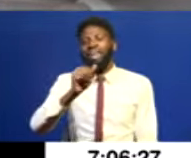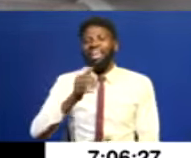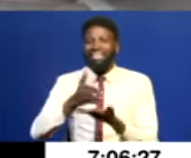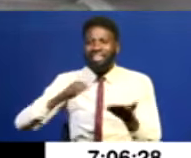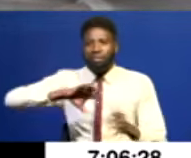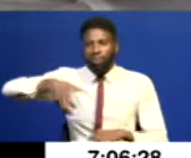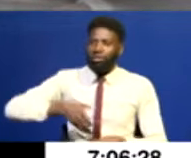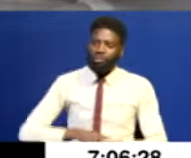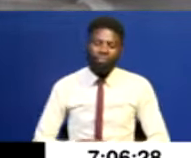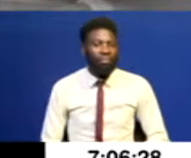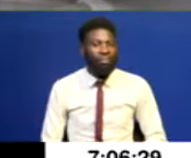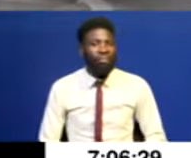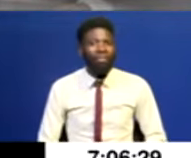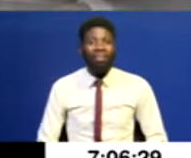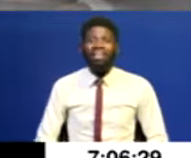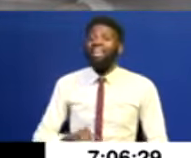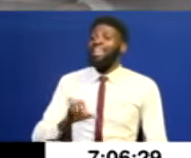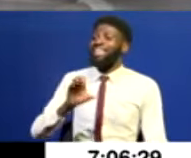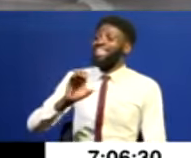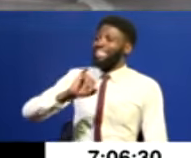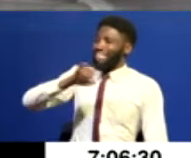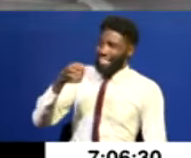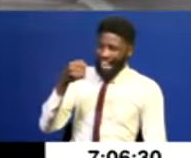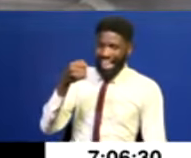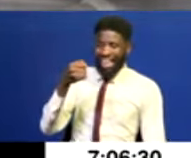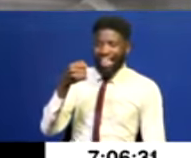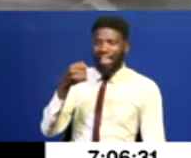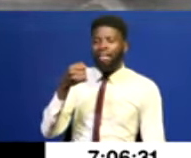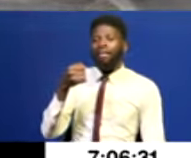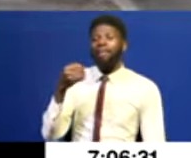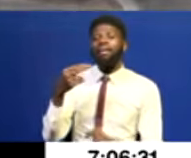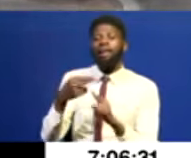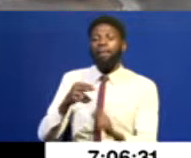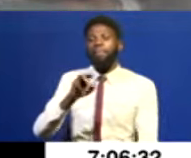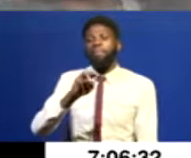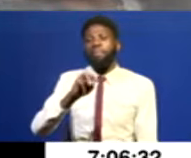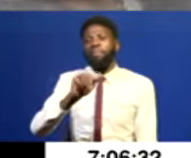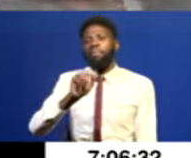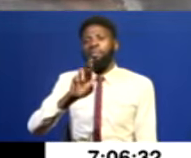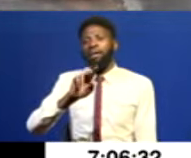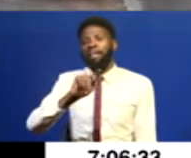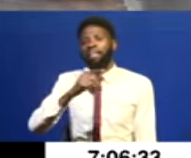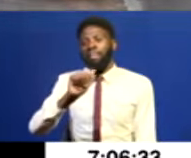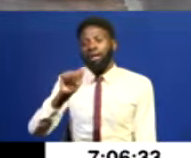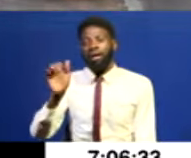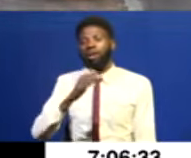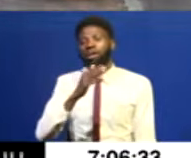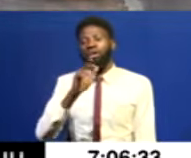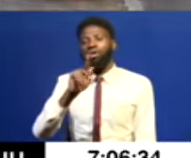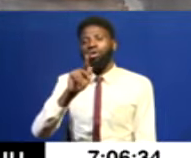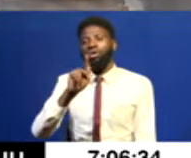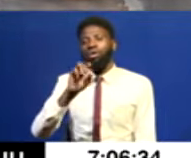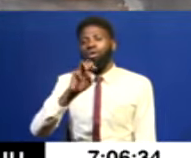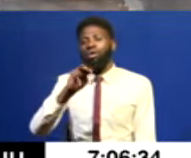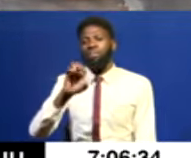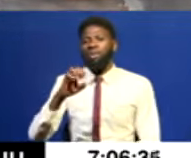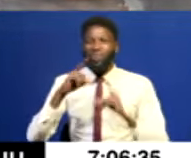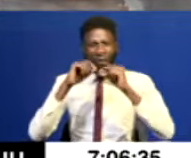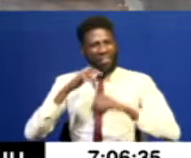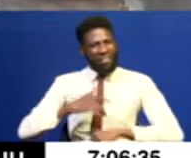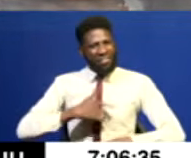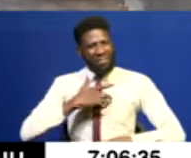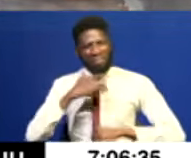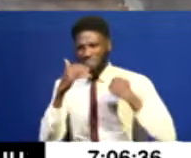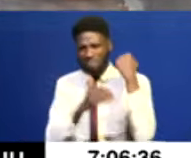Na Jaji Mkuu Martha Koome amesikitishwa na kile alichokitaja kuwa utendakazi mbovu wa mwanakandarasi aliyepewa jukumu la